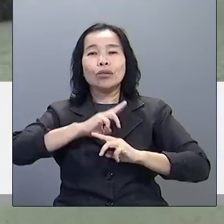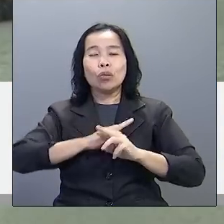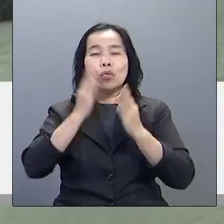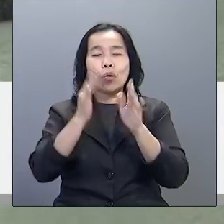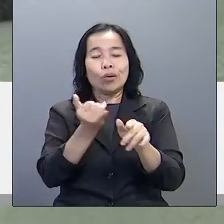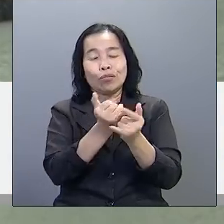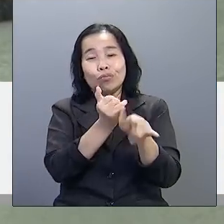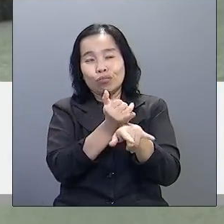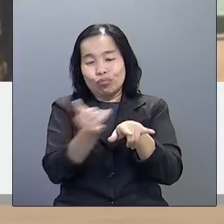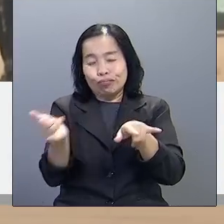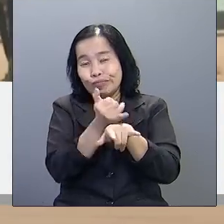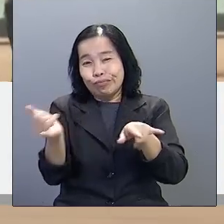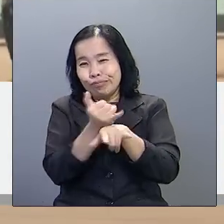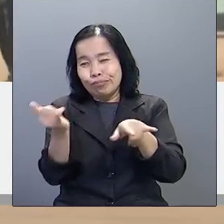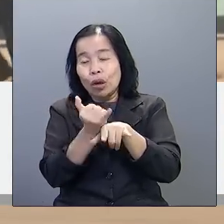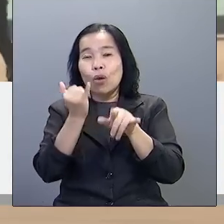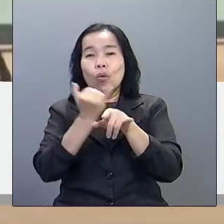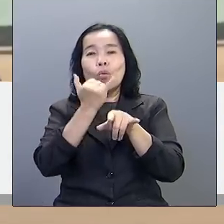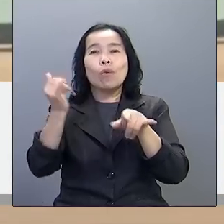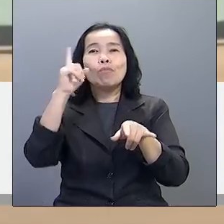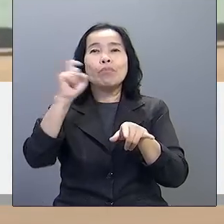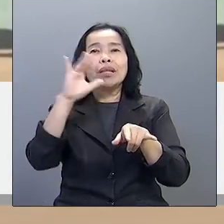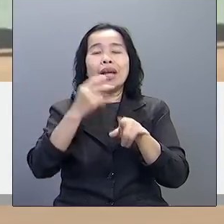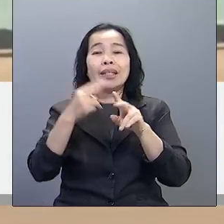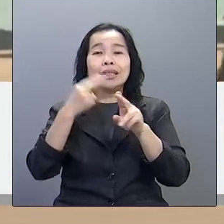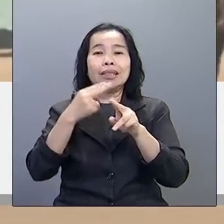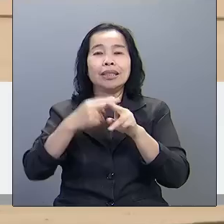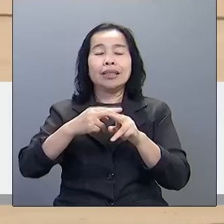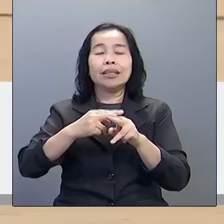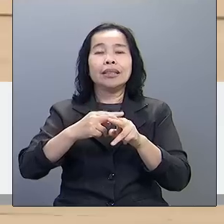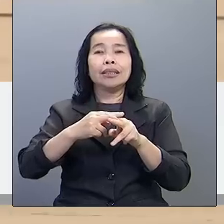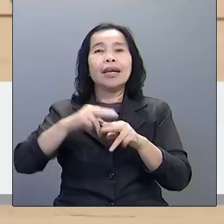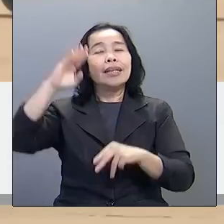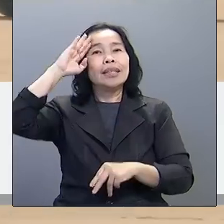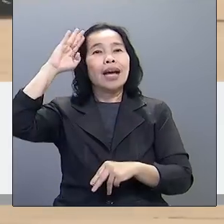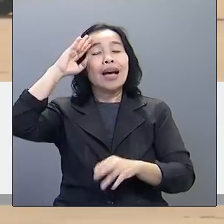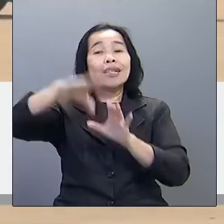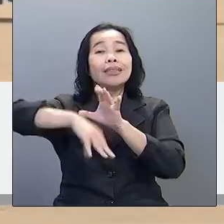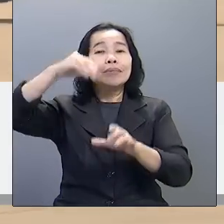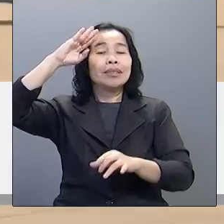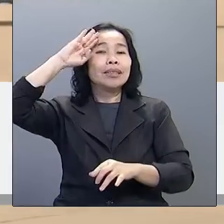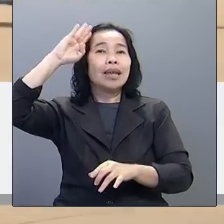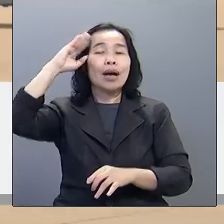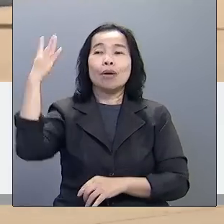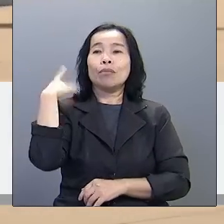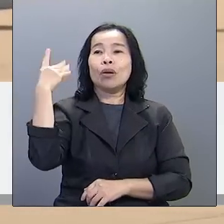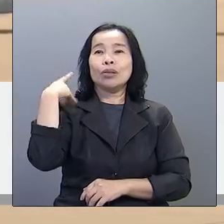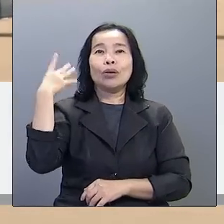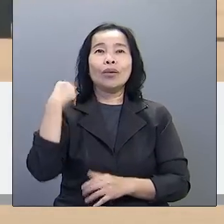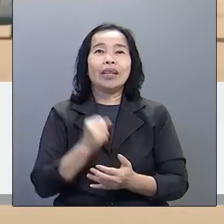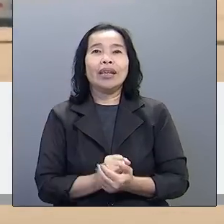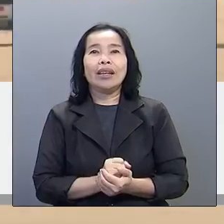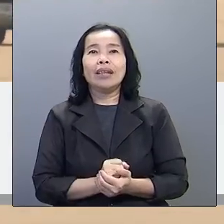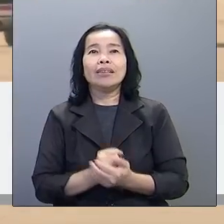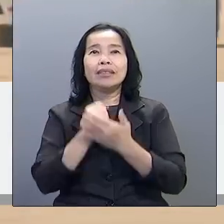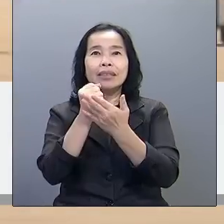เรือหลวงสุโขทัยอับปาง1คนคือพลทหารชนันยูแก่นศรียาซึ่งได้รับการช่วยเหลือตั้งแต่เมื่อวานและพักฟื้นบนเรือหล